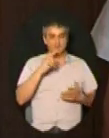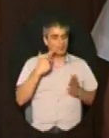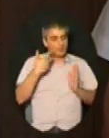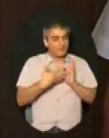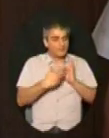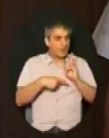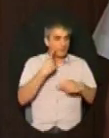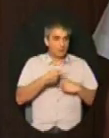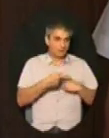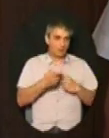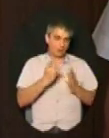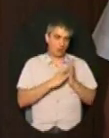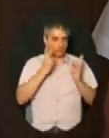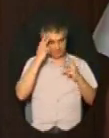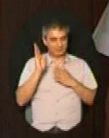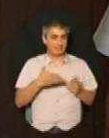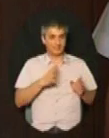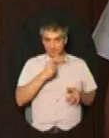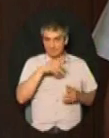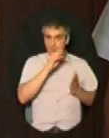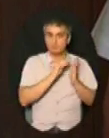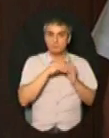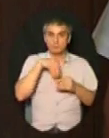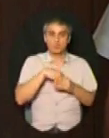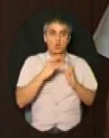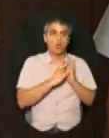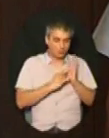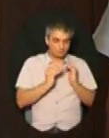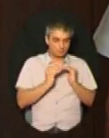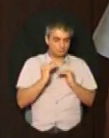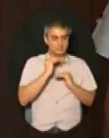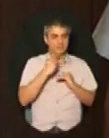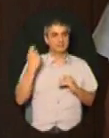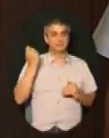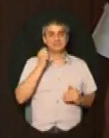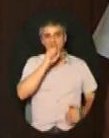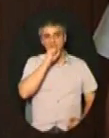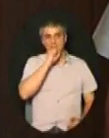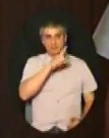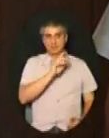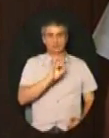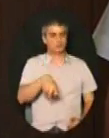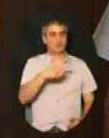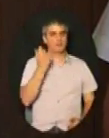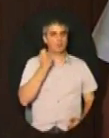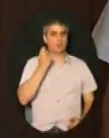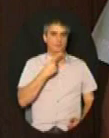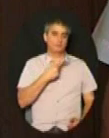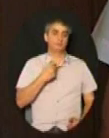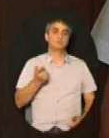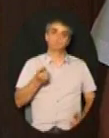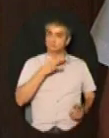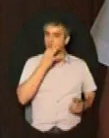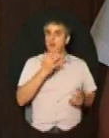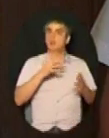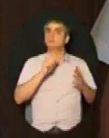והמבחן הבא זה חוק ההסדרים. האם בחוק ההסדרים יגדילו את קצבת הזקנה של ביטוח לאומי? זו